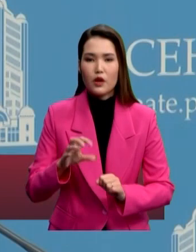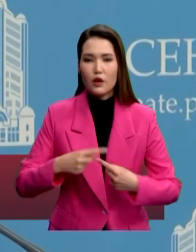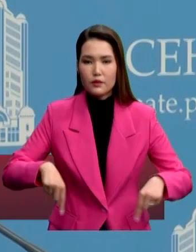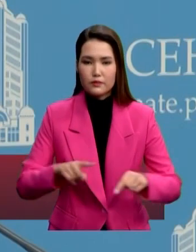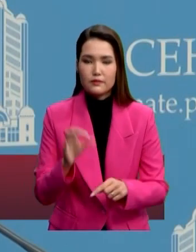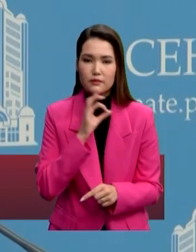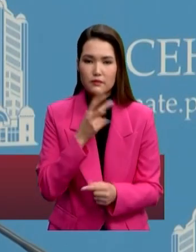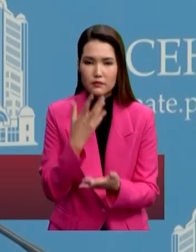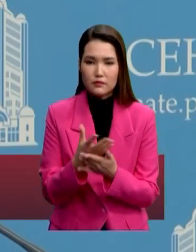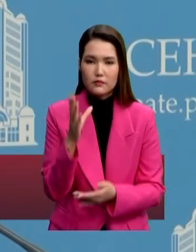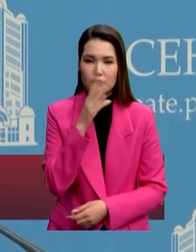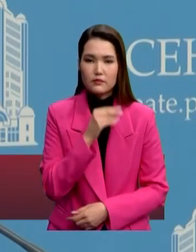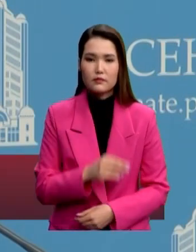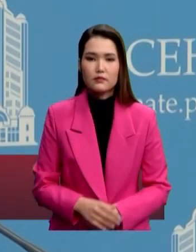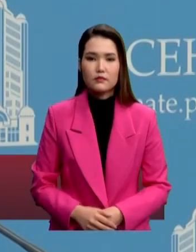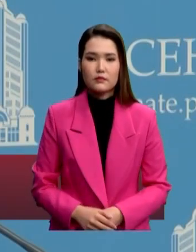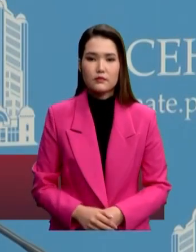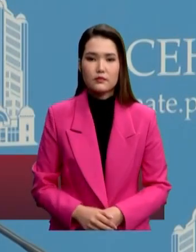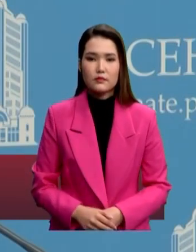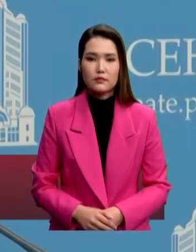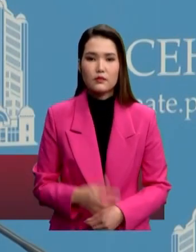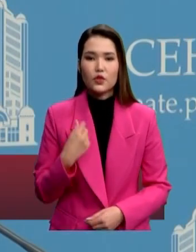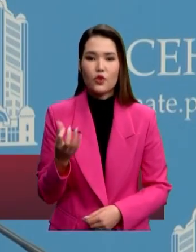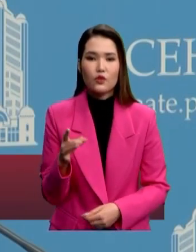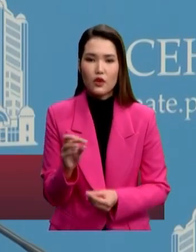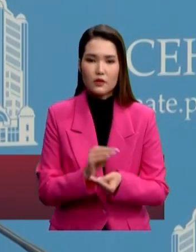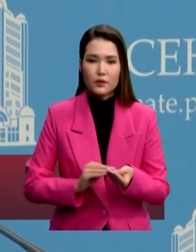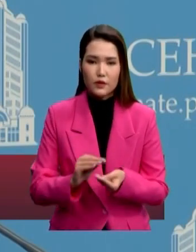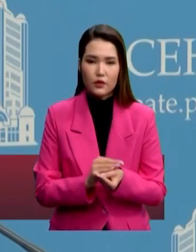зарплата? Я еще раз повторяю. Я